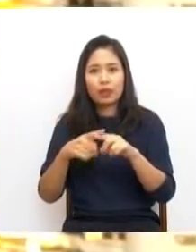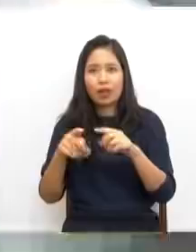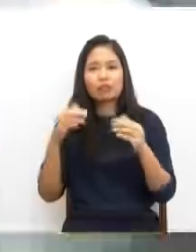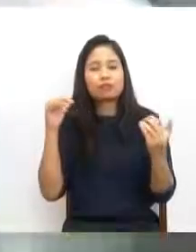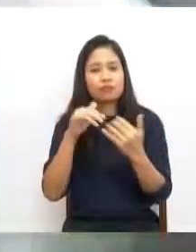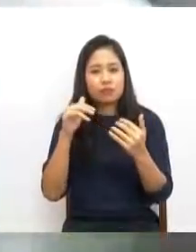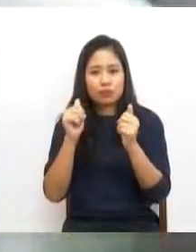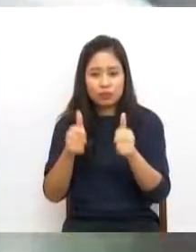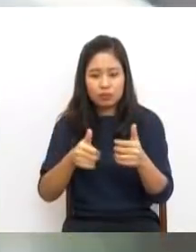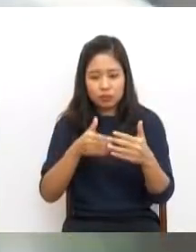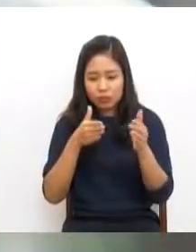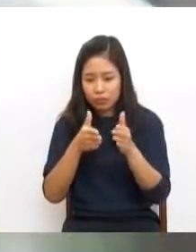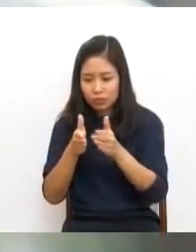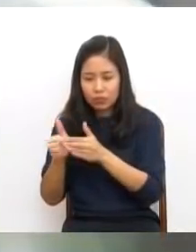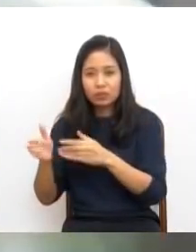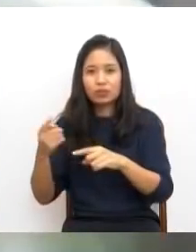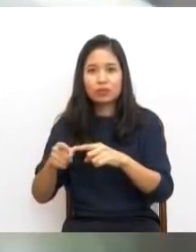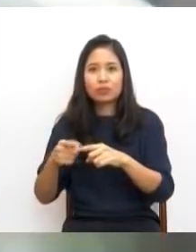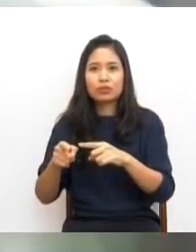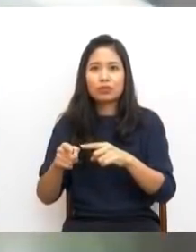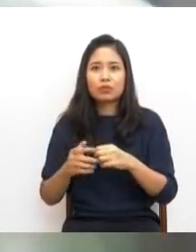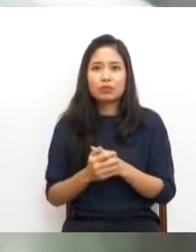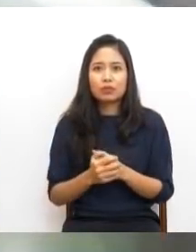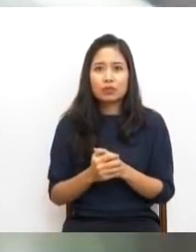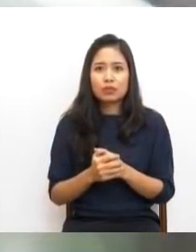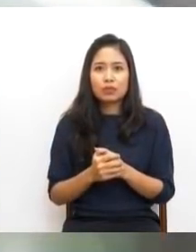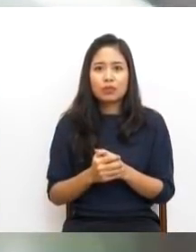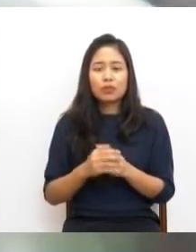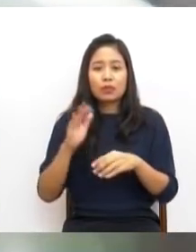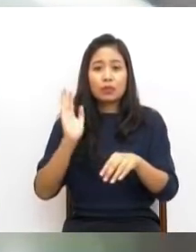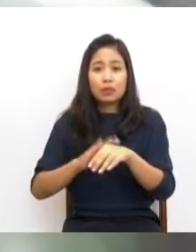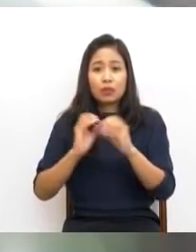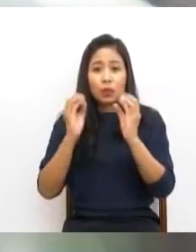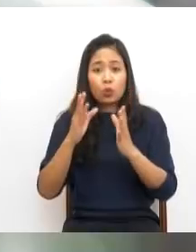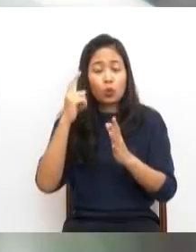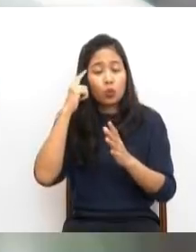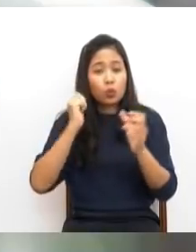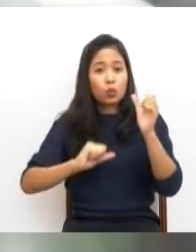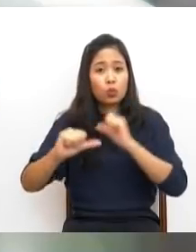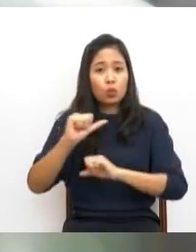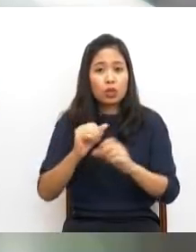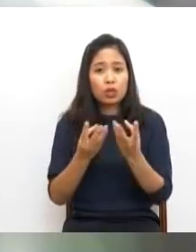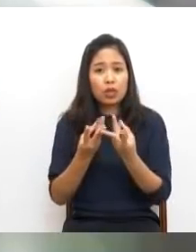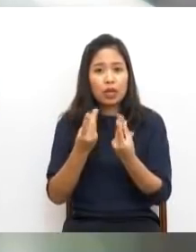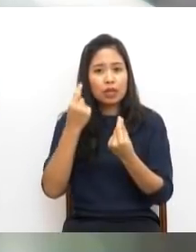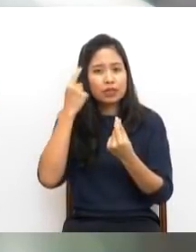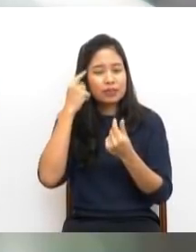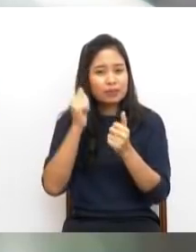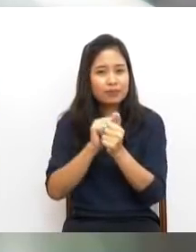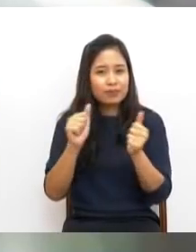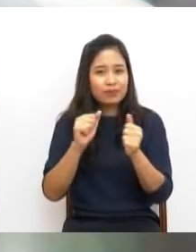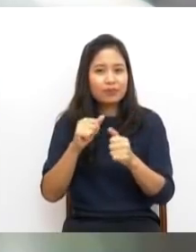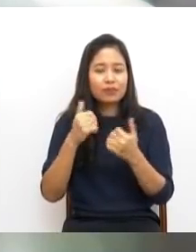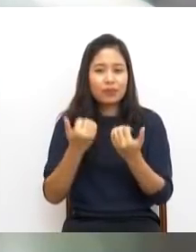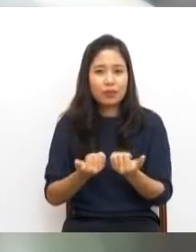งี้ยครับ ที่อยากจะขยายความนิดนึงโครงการที่บอกว่าชวนครูวิทย์คณิตมาคิดให้ว้าวลักษณะของธีมเรื่องอะค่ะเนื้อหาในการอ